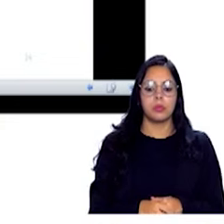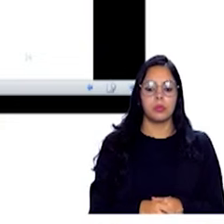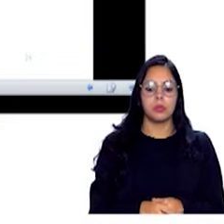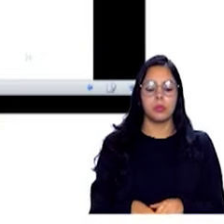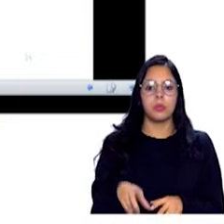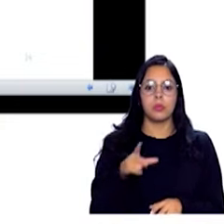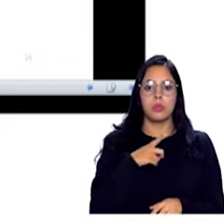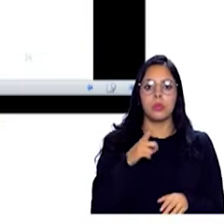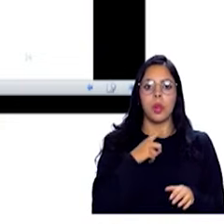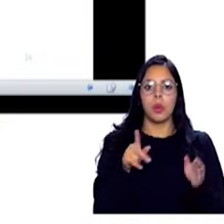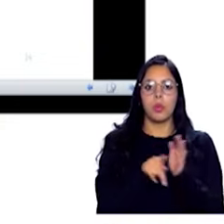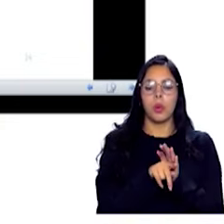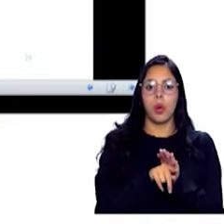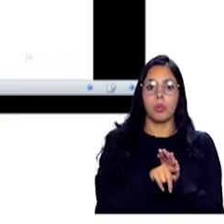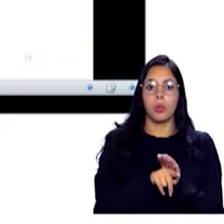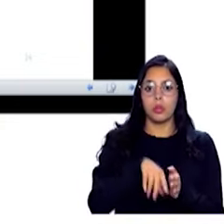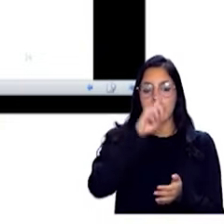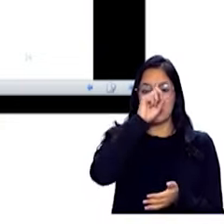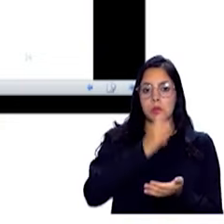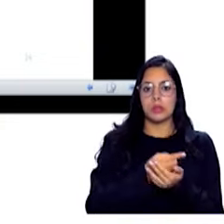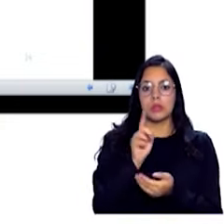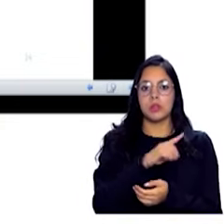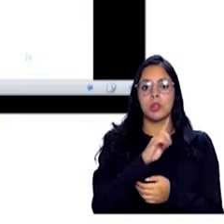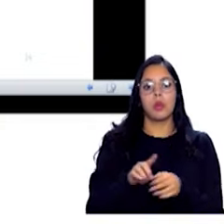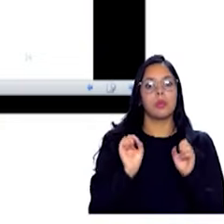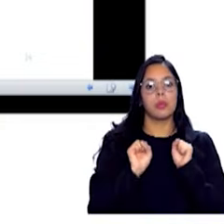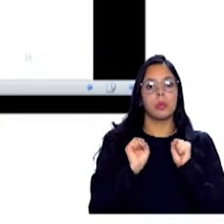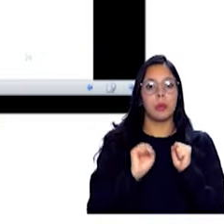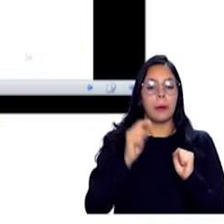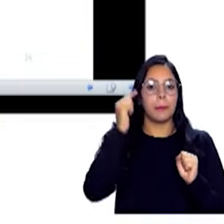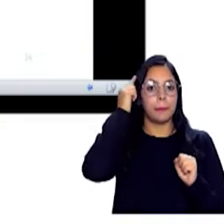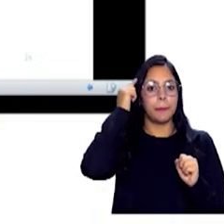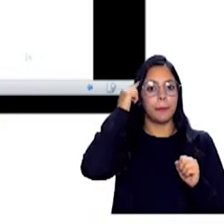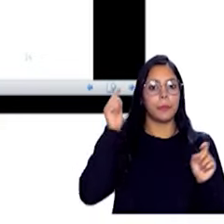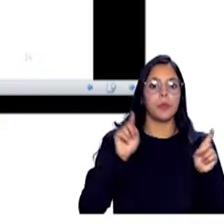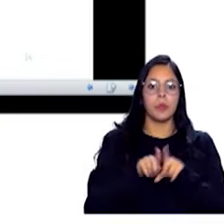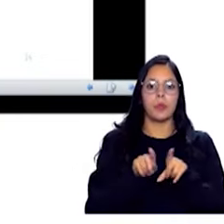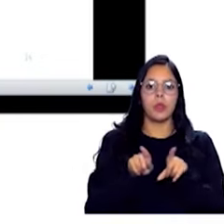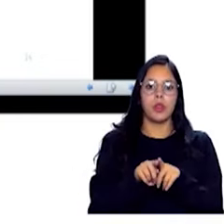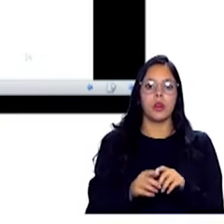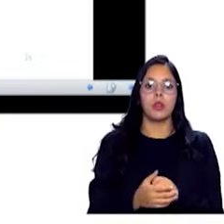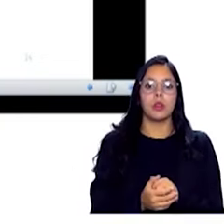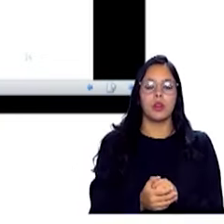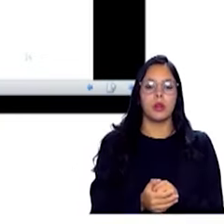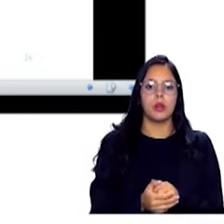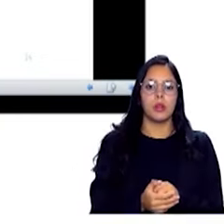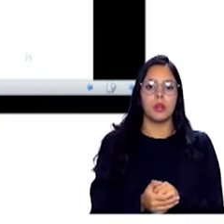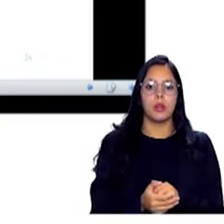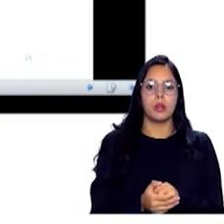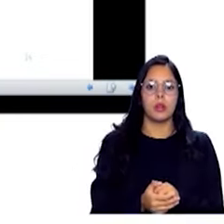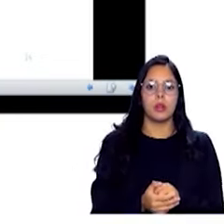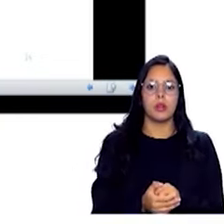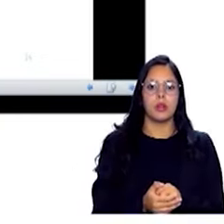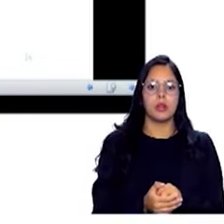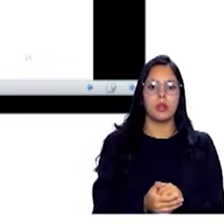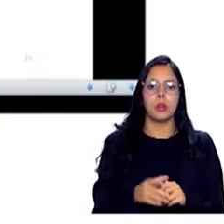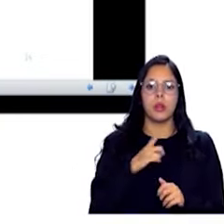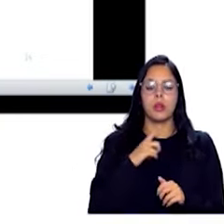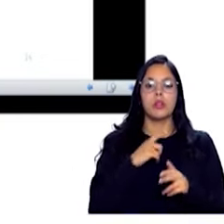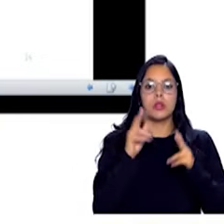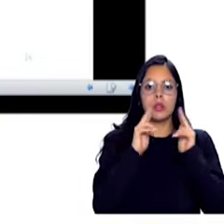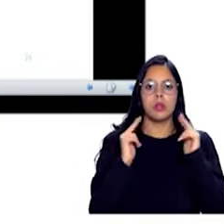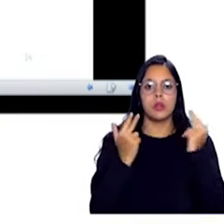certamente si pu pensare AD esempio che Sia stata risolta quando la corte di cassazione ha deciso a sezioni Unite ai Sensi dell'articolo